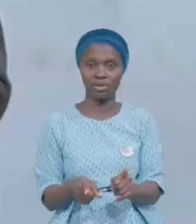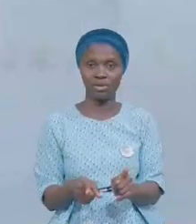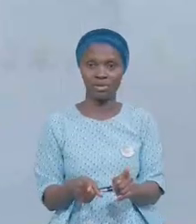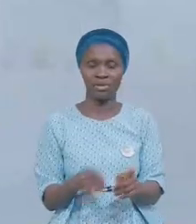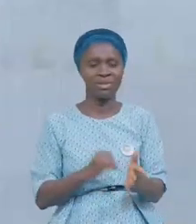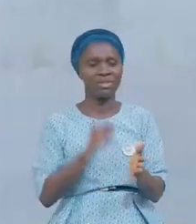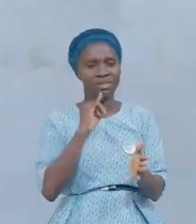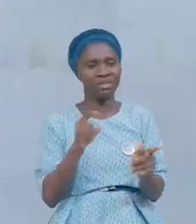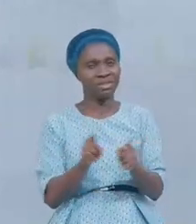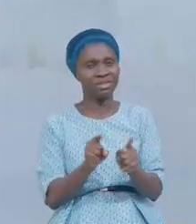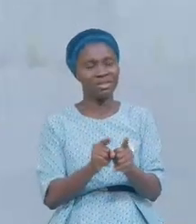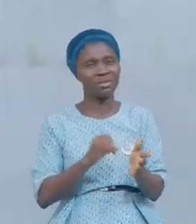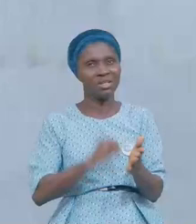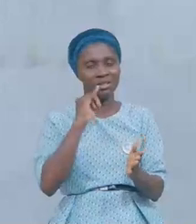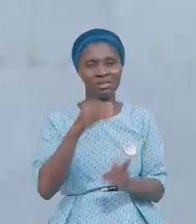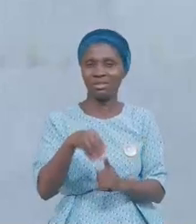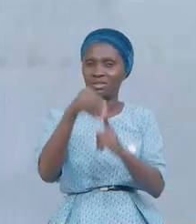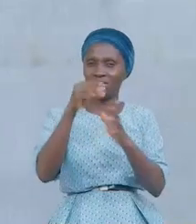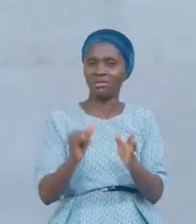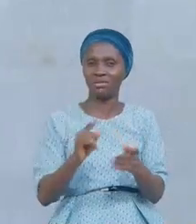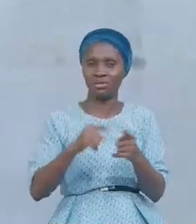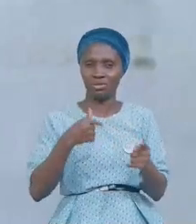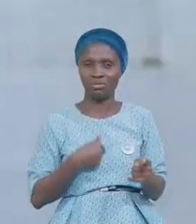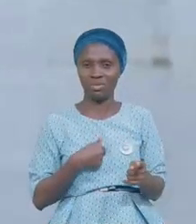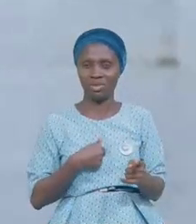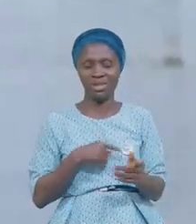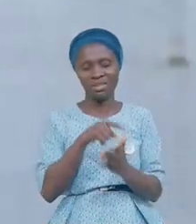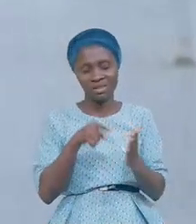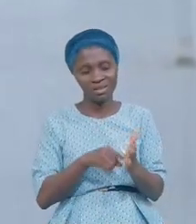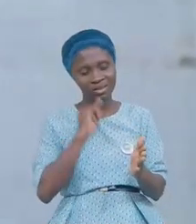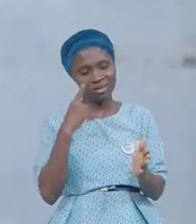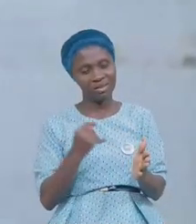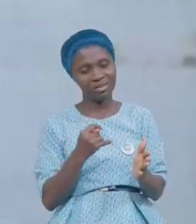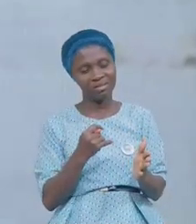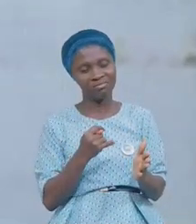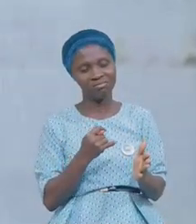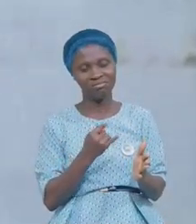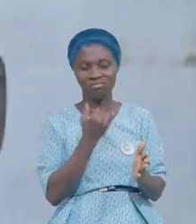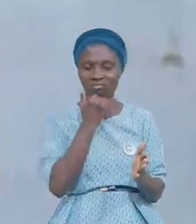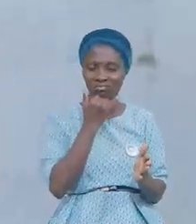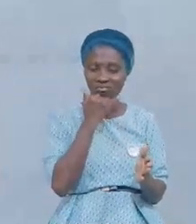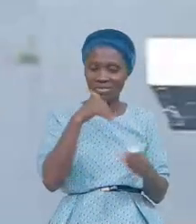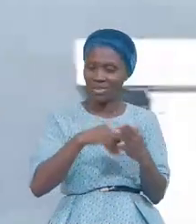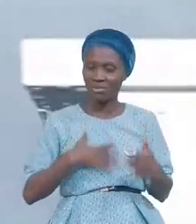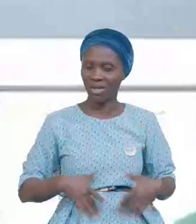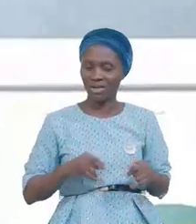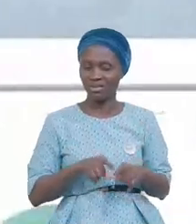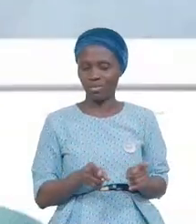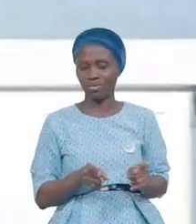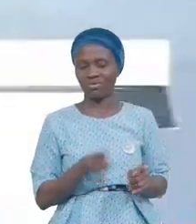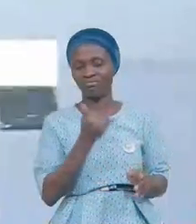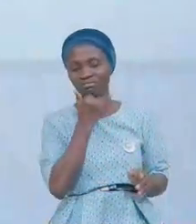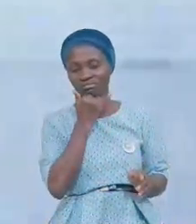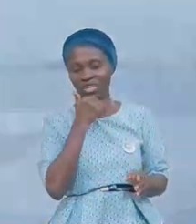si ceci est particulier, voici le main de ma vie, ne dis plus jamais ça. Il